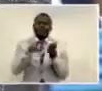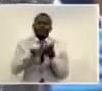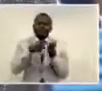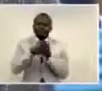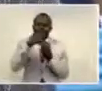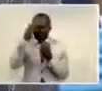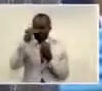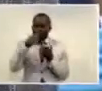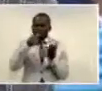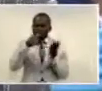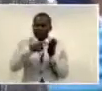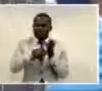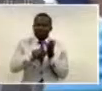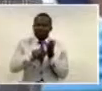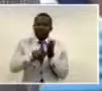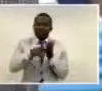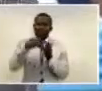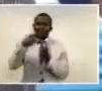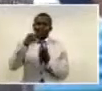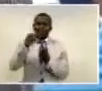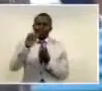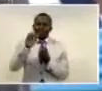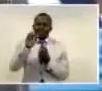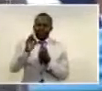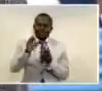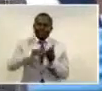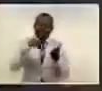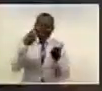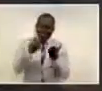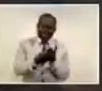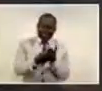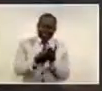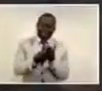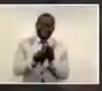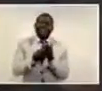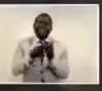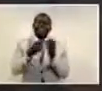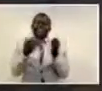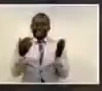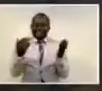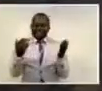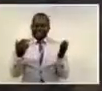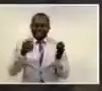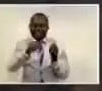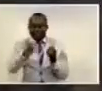bitewe n'urwandiko gitifu yanditse ubwo karabaye waratsinzwe ibisigaye